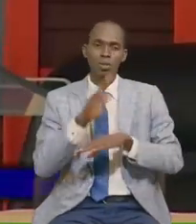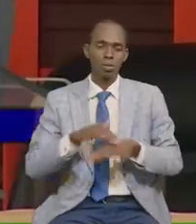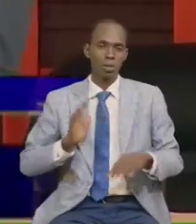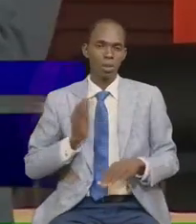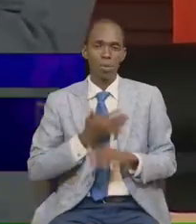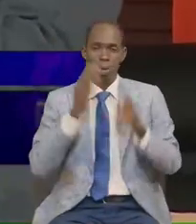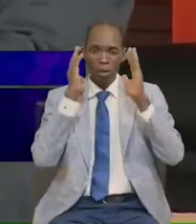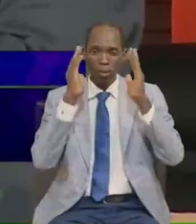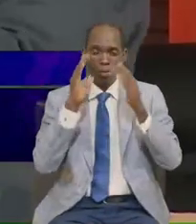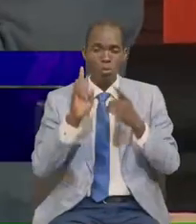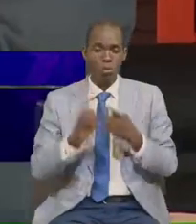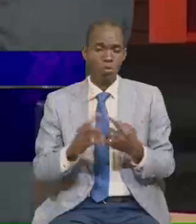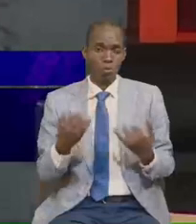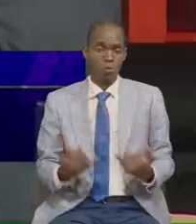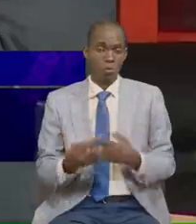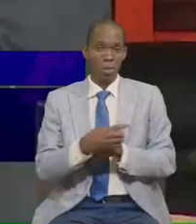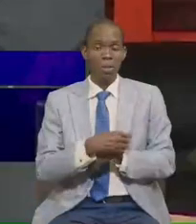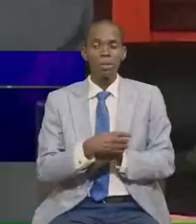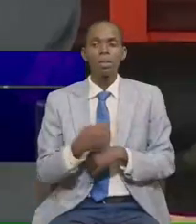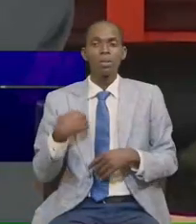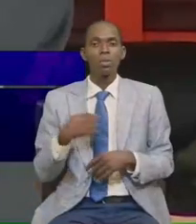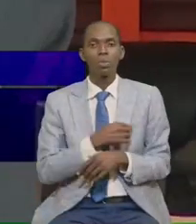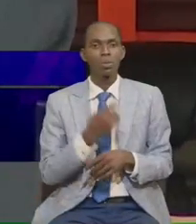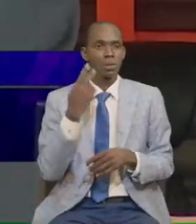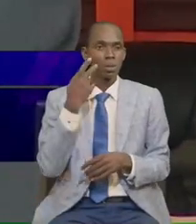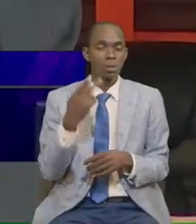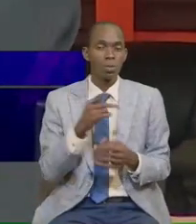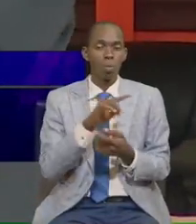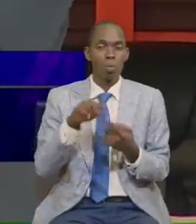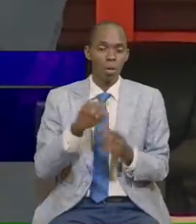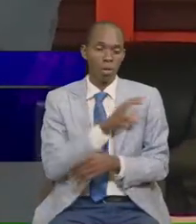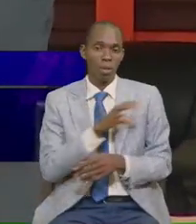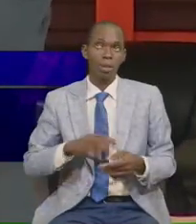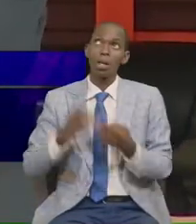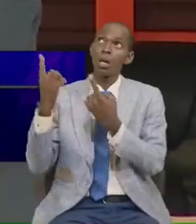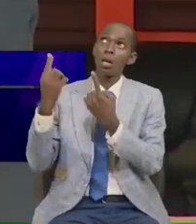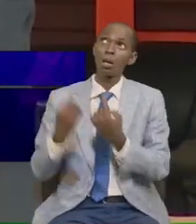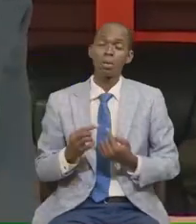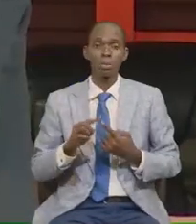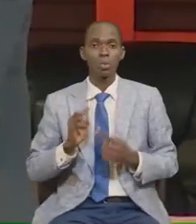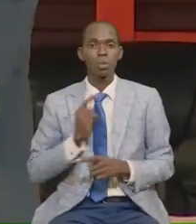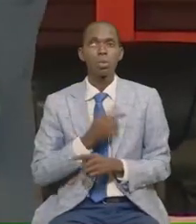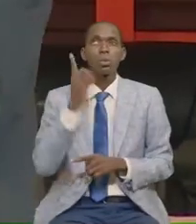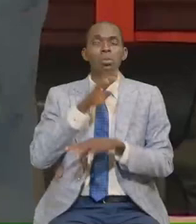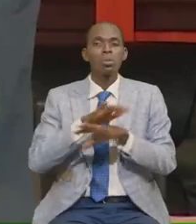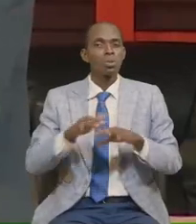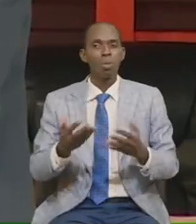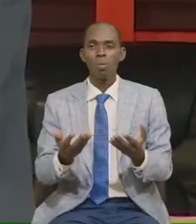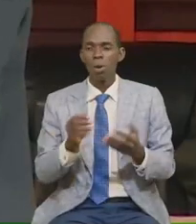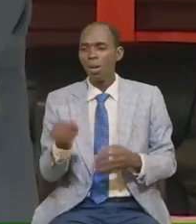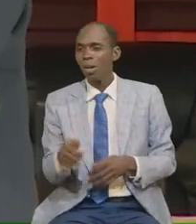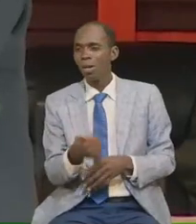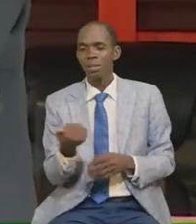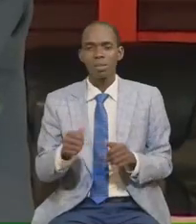dit, quand Christ vient en nous, il ne veut pas qu'un domaine de notre vie